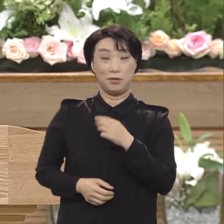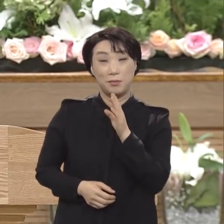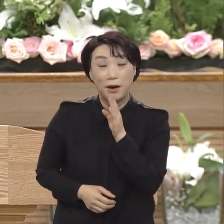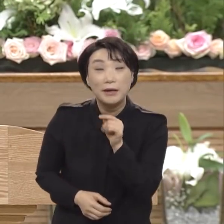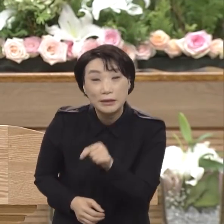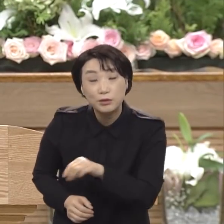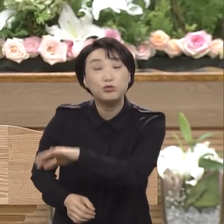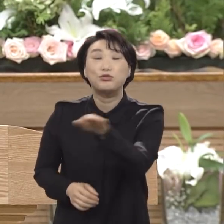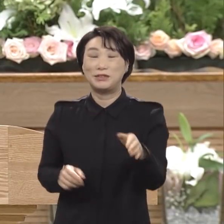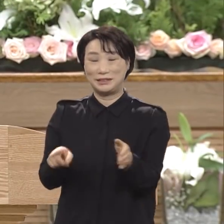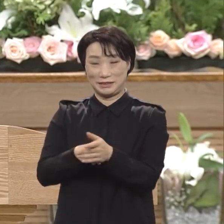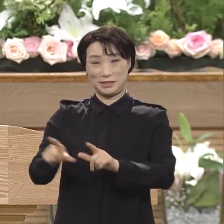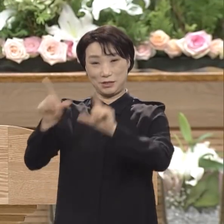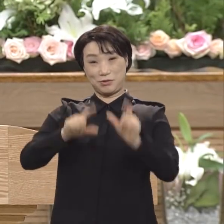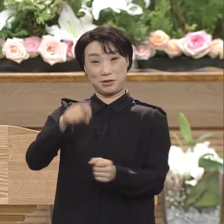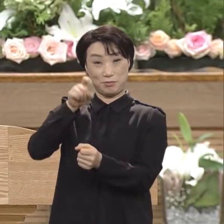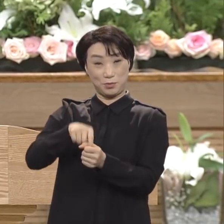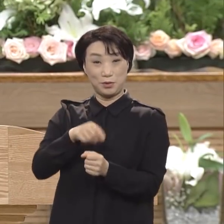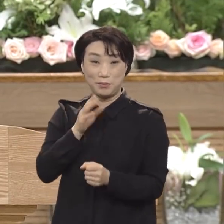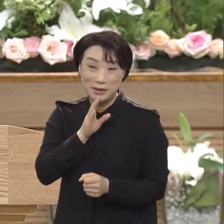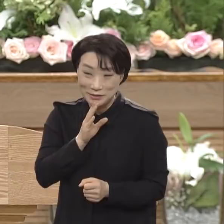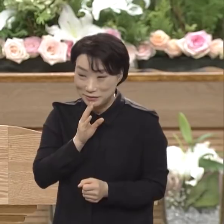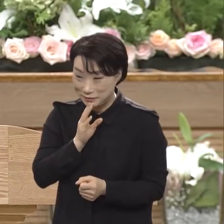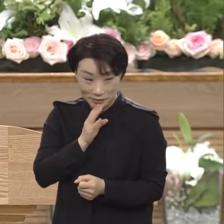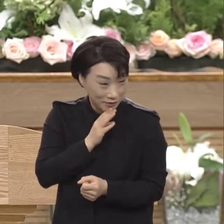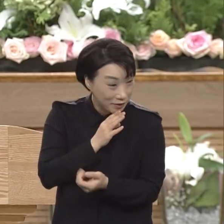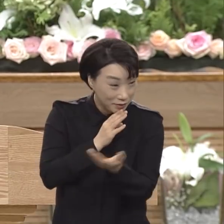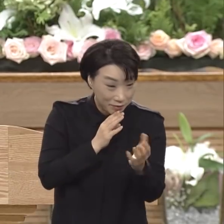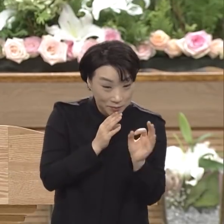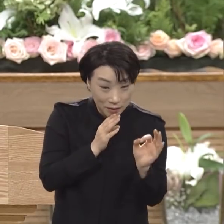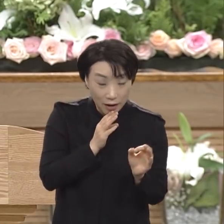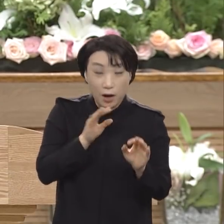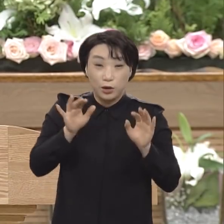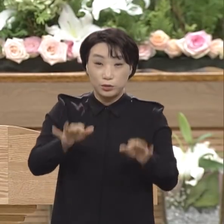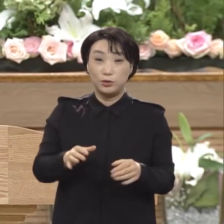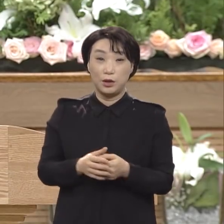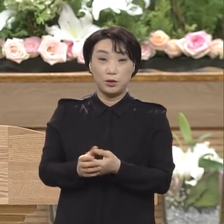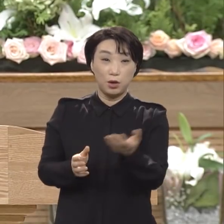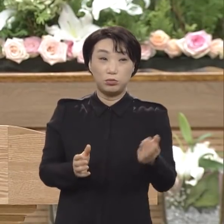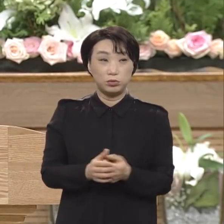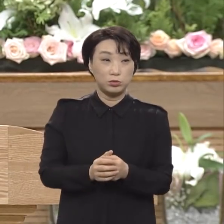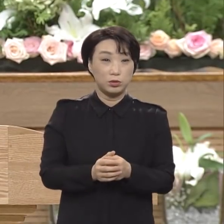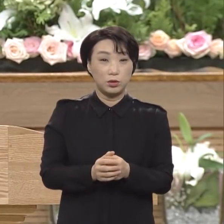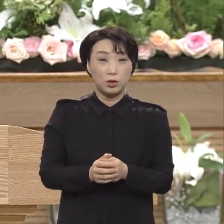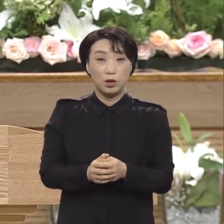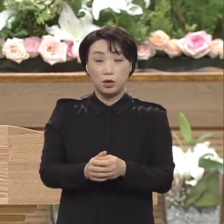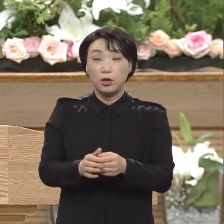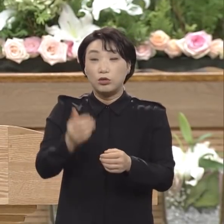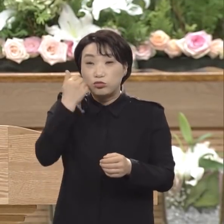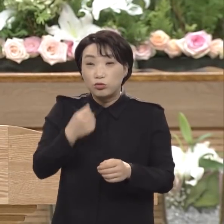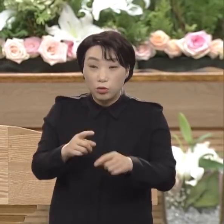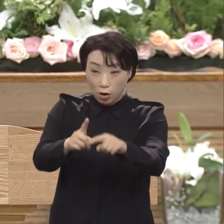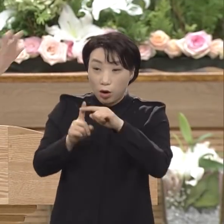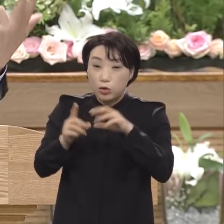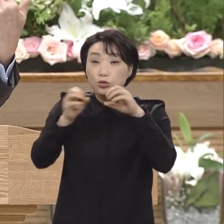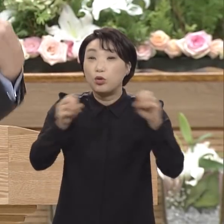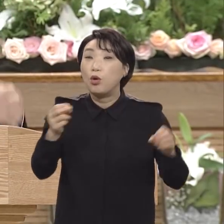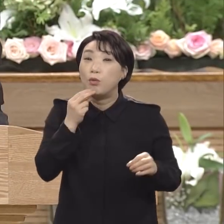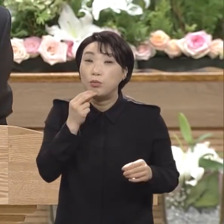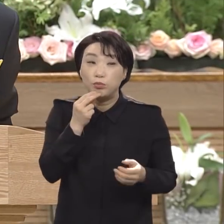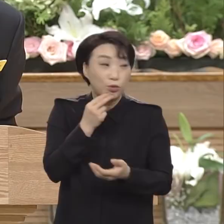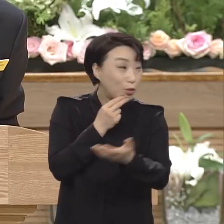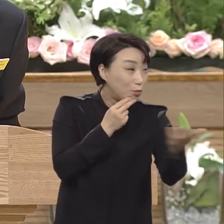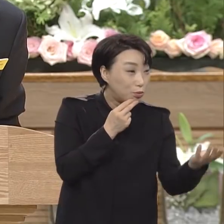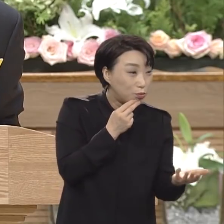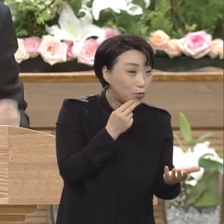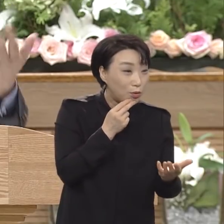이것이 신앙생활의 목적이잖아요. 근데 죽어도 전해주는 자가 없다면 누가 이런 믿음을